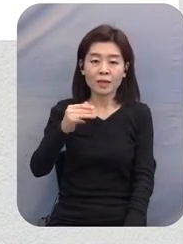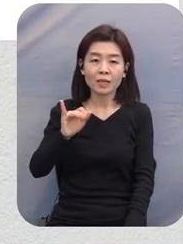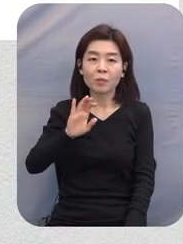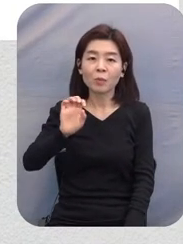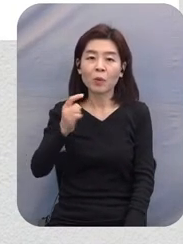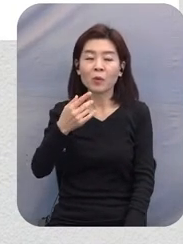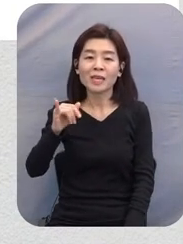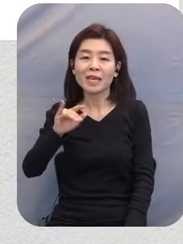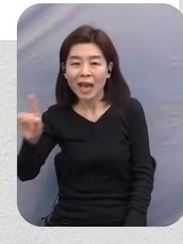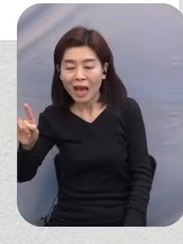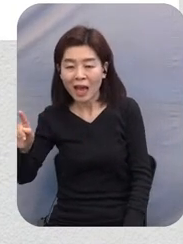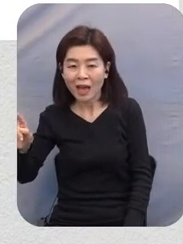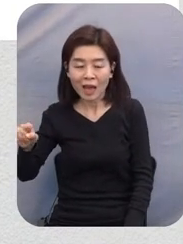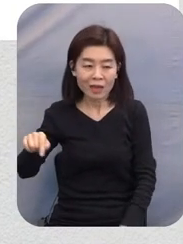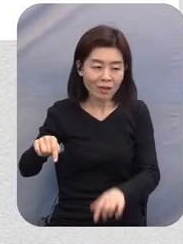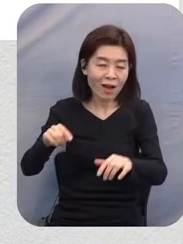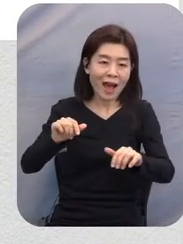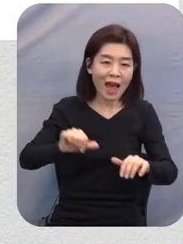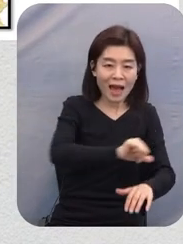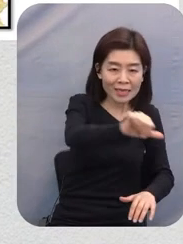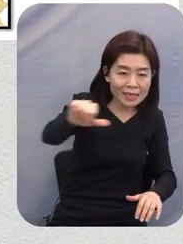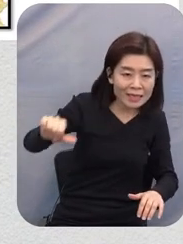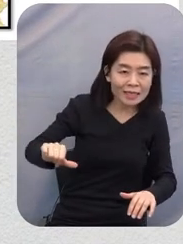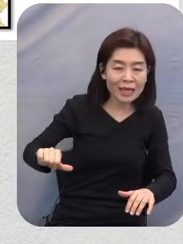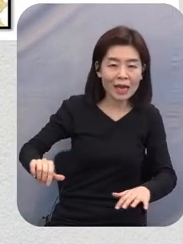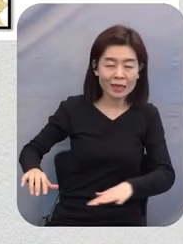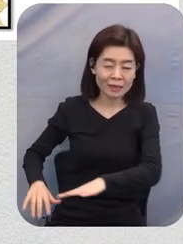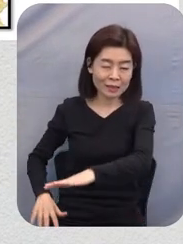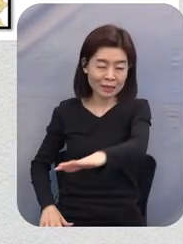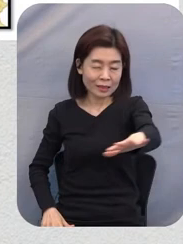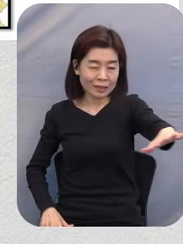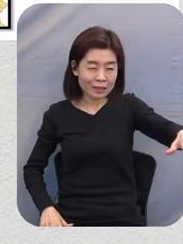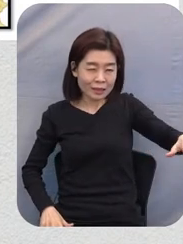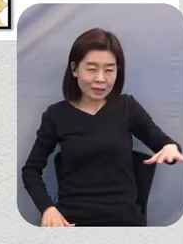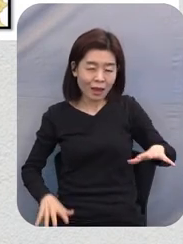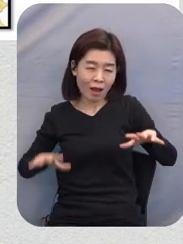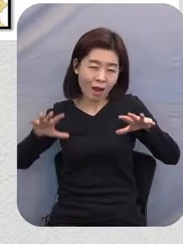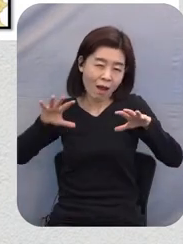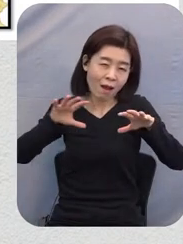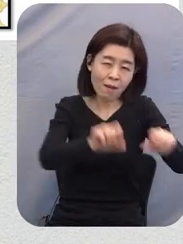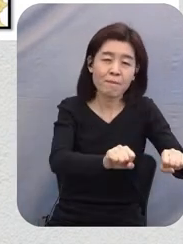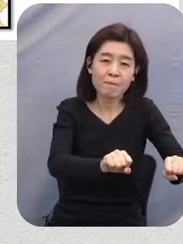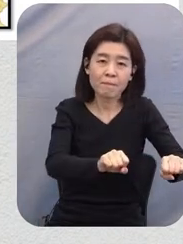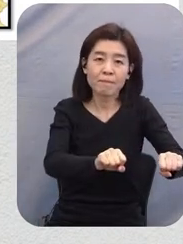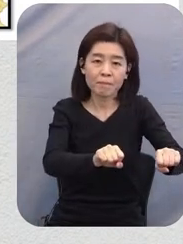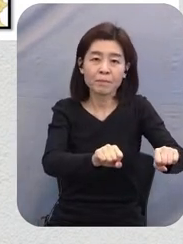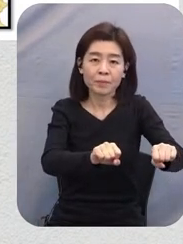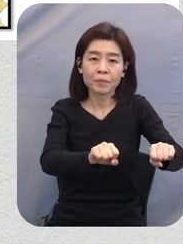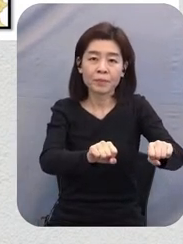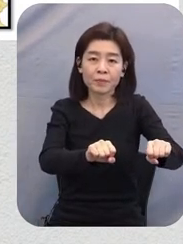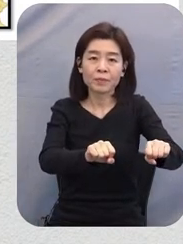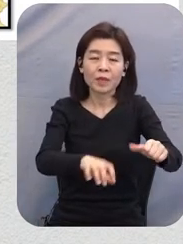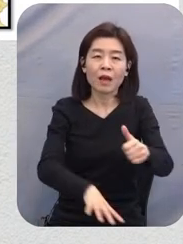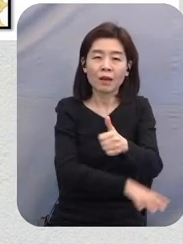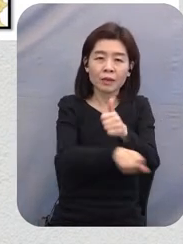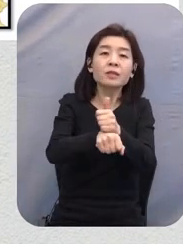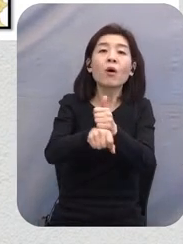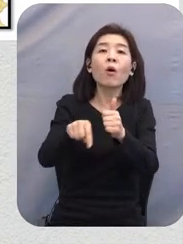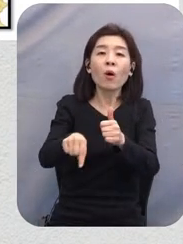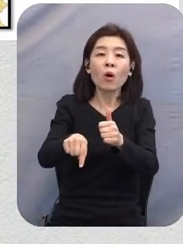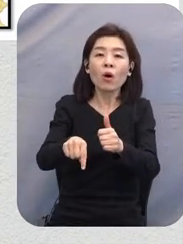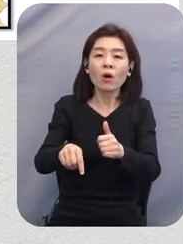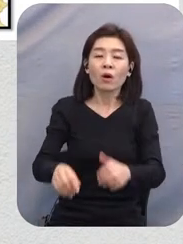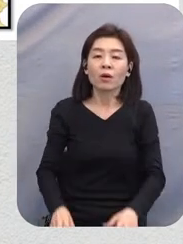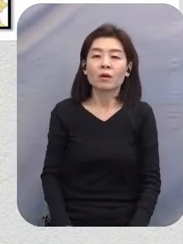아시아 일개까지 환태평양 전체를 장악하는 이른바 열도 제국이 됐습니다. 섬으로 쭉